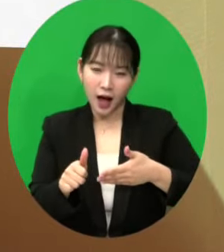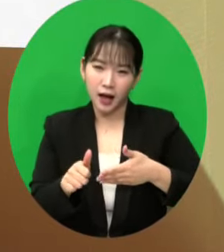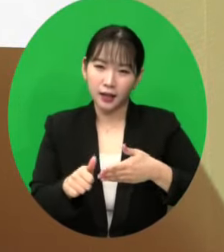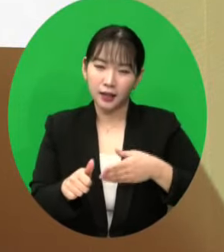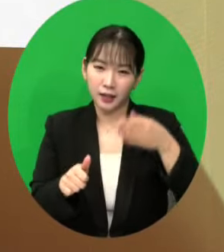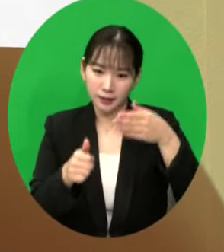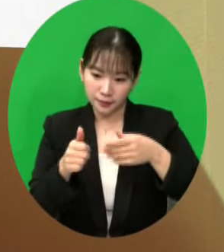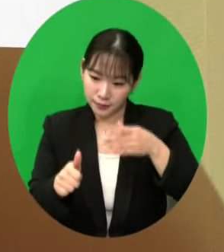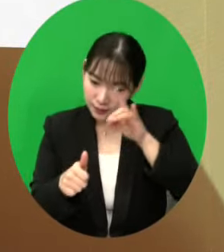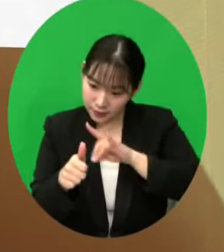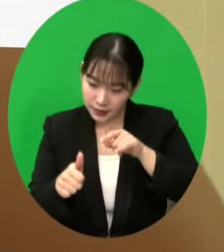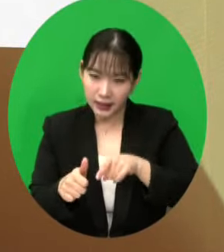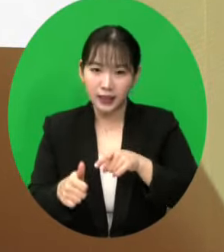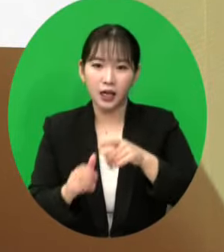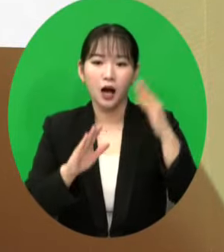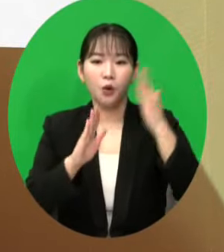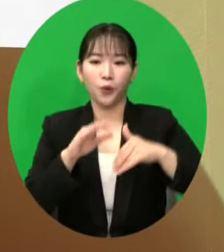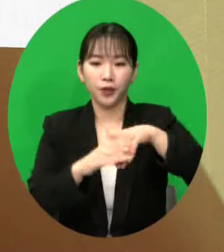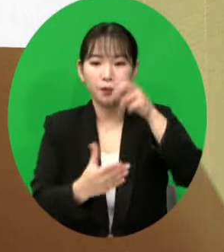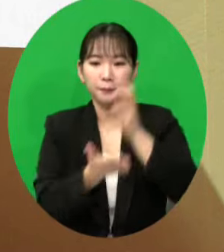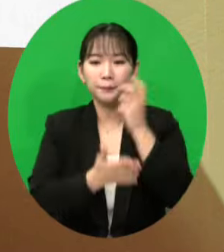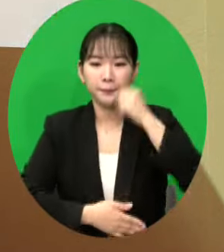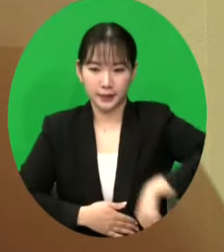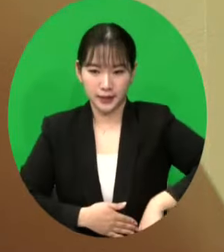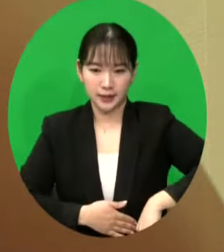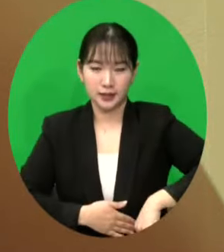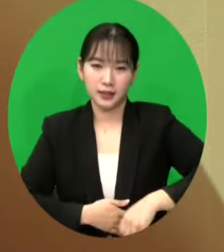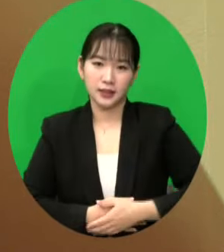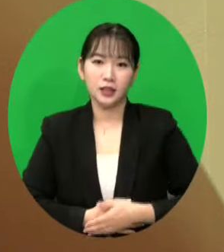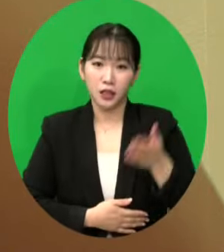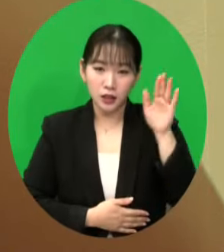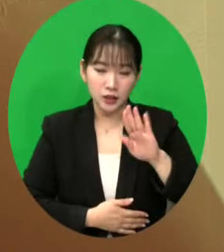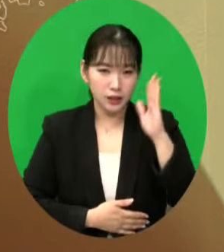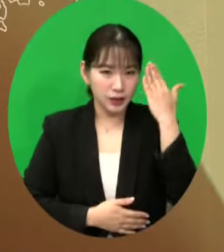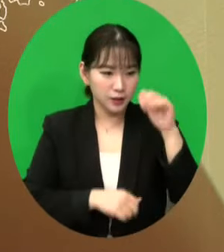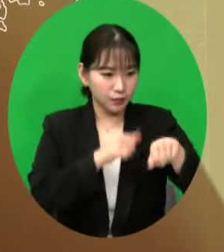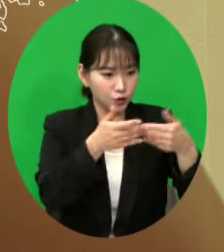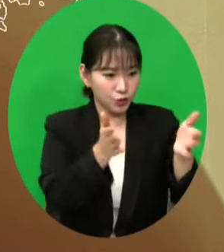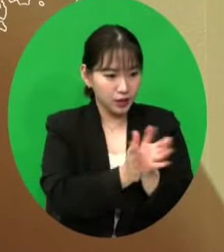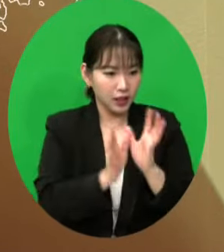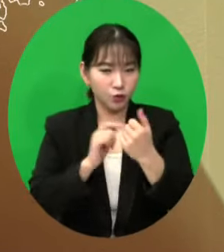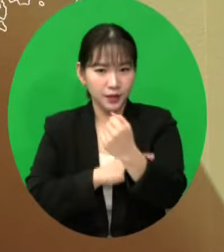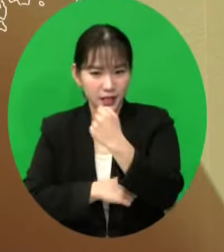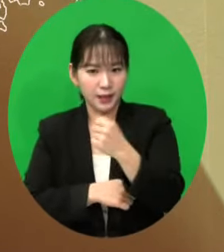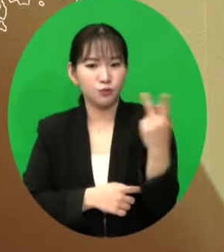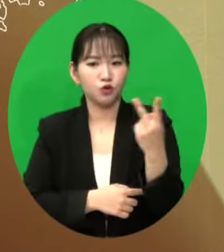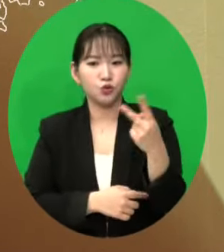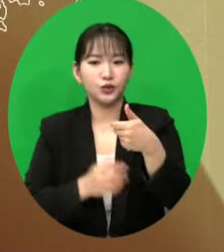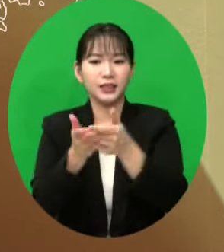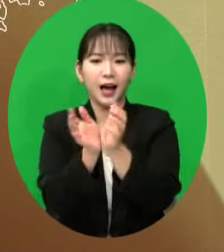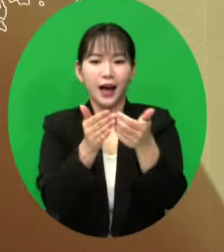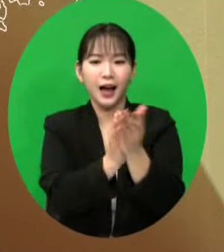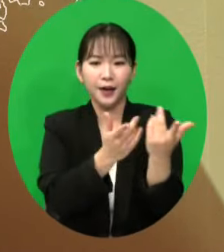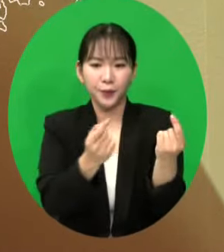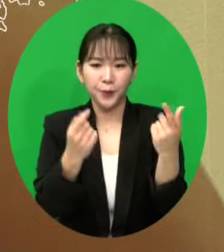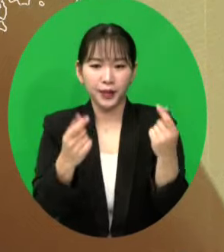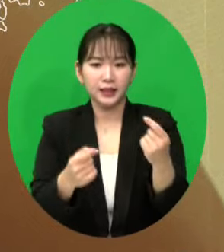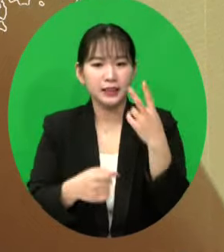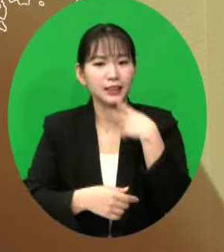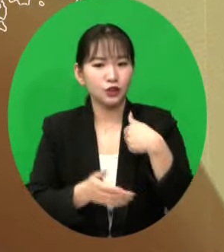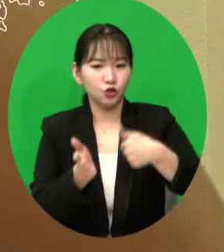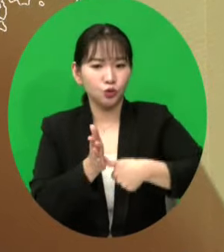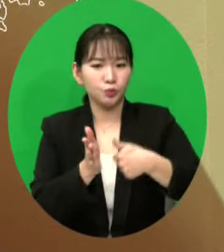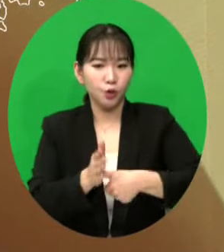행위는 공직선거법 위반입니다. 그런데 최근 민주당과 국민의힘 모두에서 이중투표